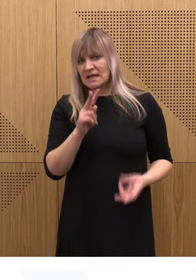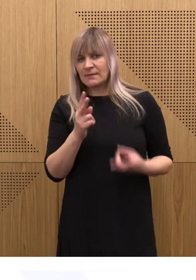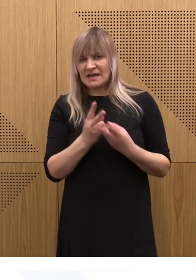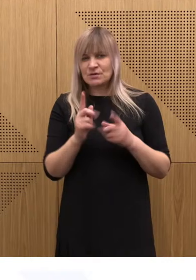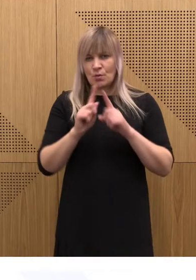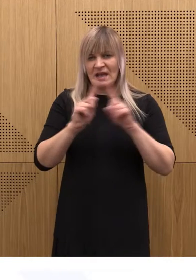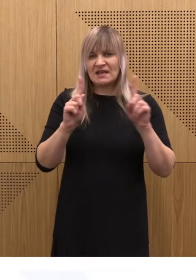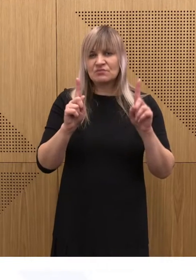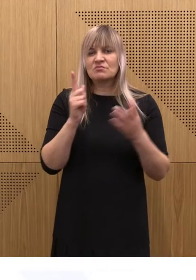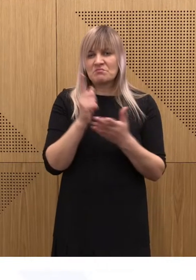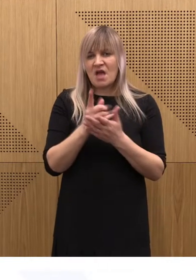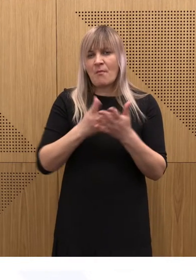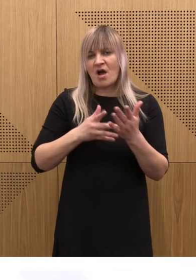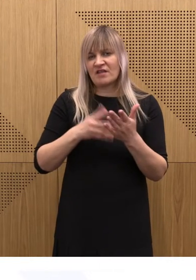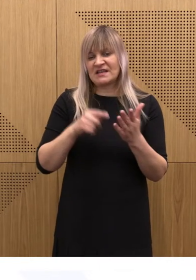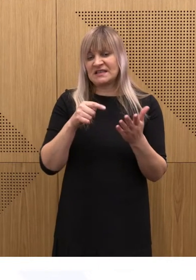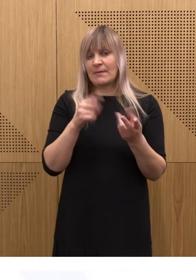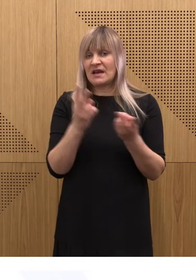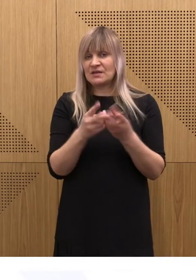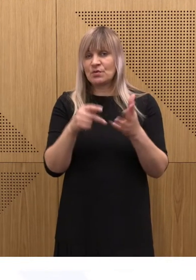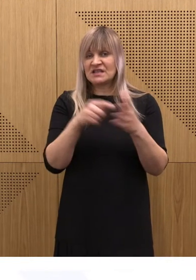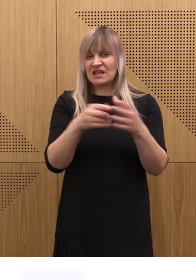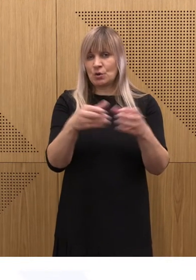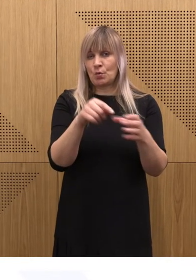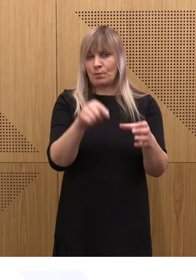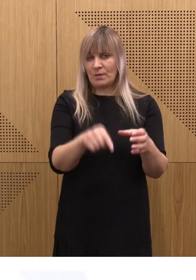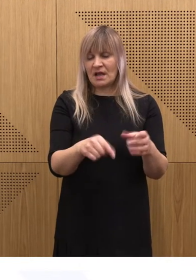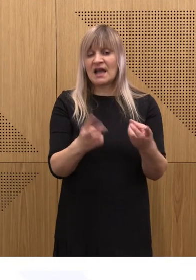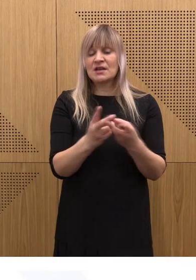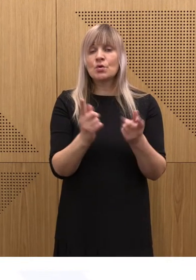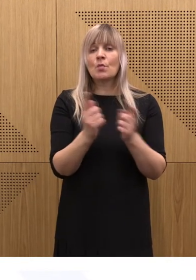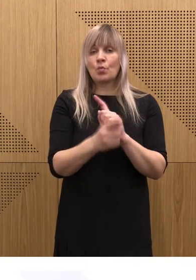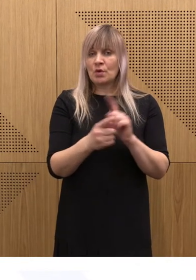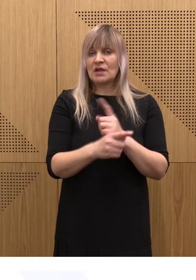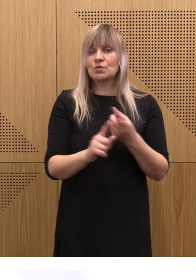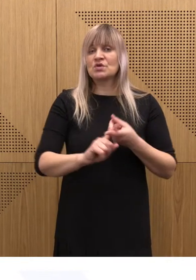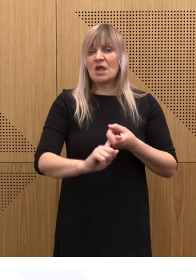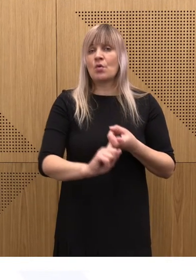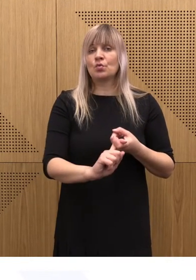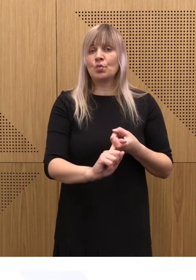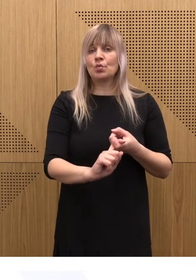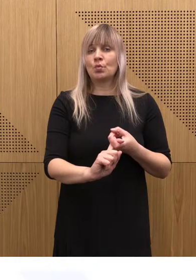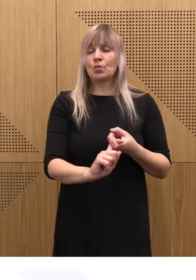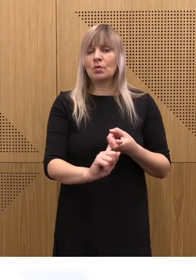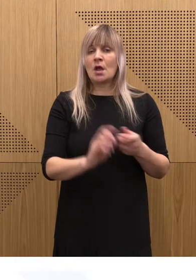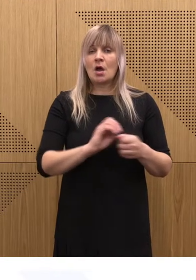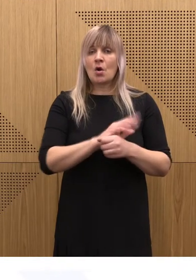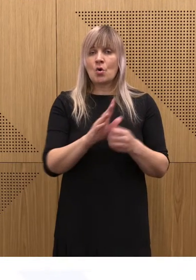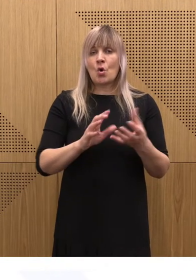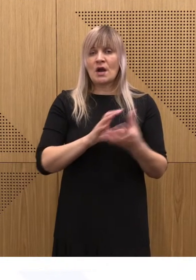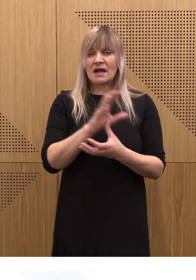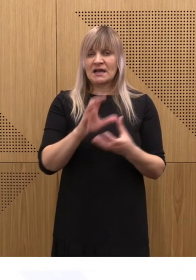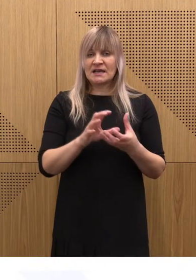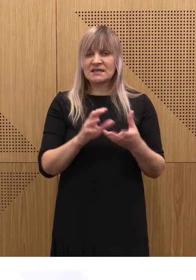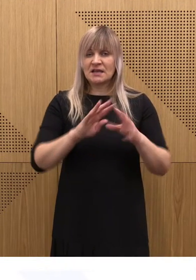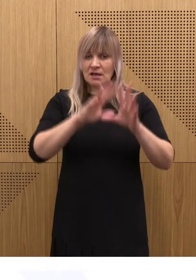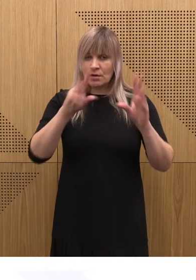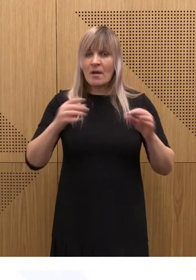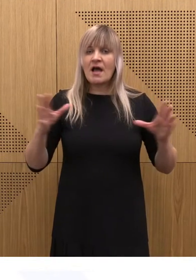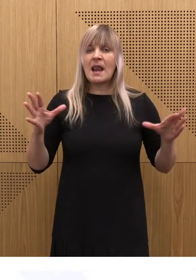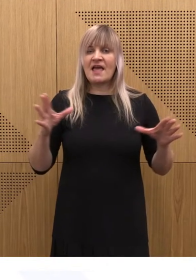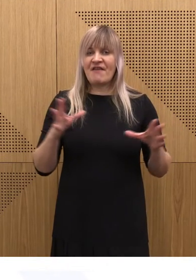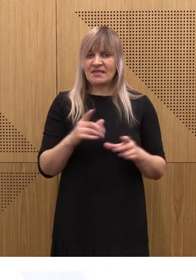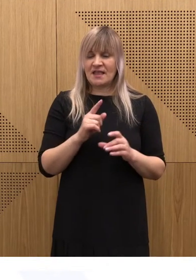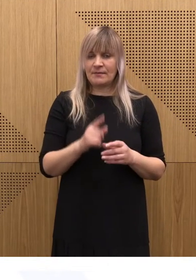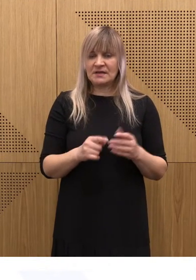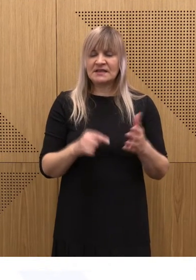erisuses peame ka arvestama selle sihtgrupiga. Ja kõnealune muudatus on otseselt seotud koroonakriisi tagajärgede leevendamisega, et ka nendele